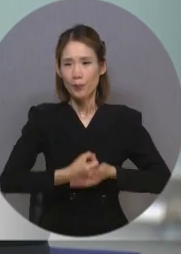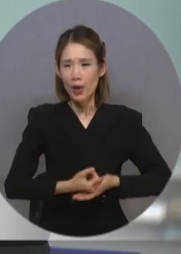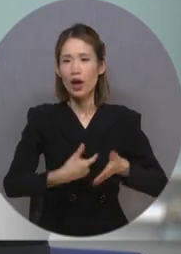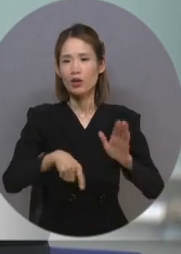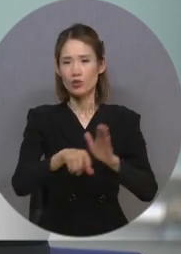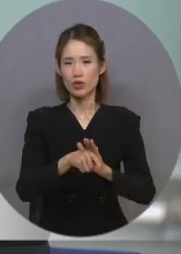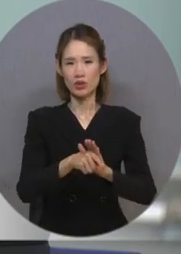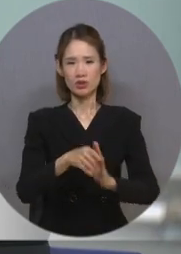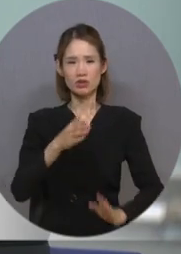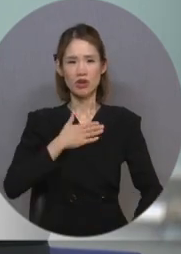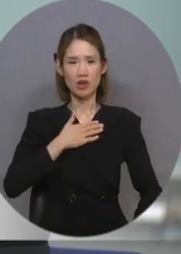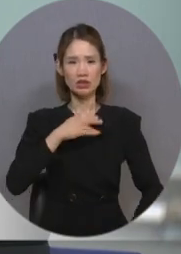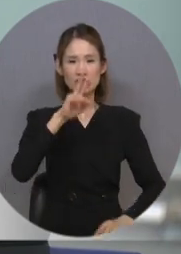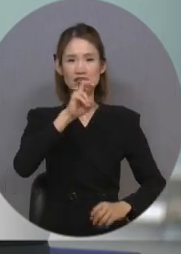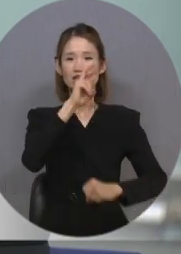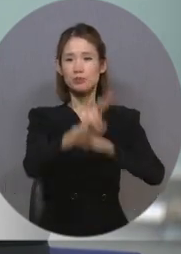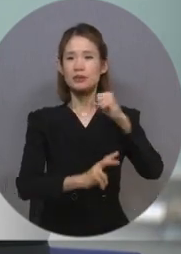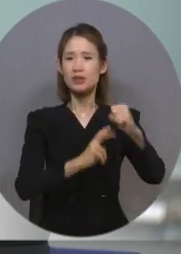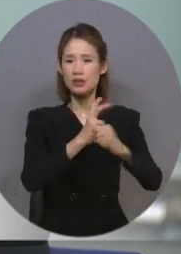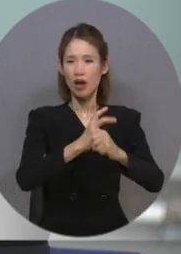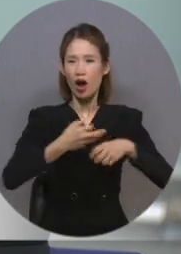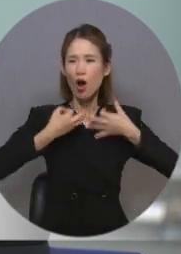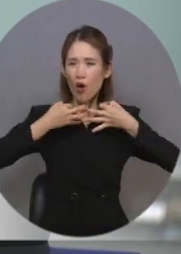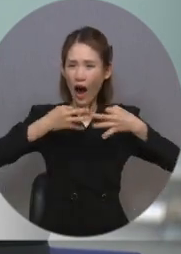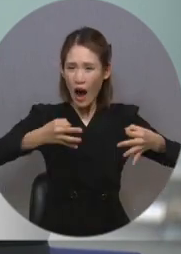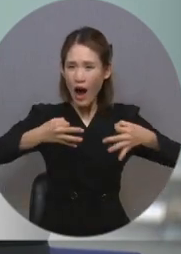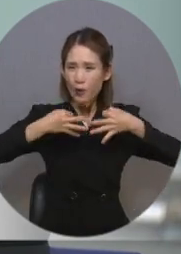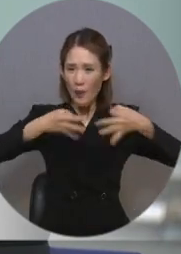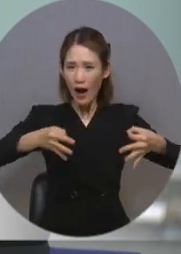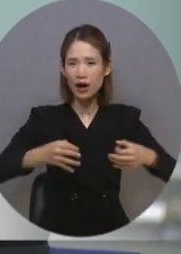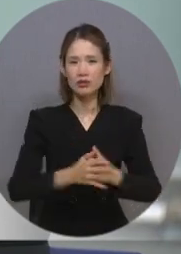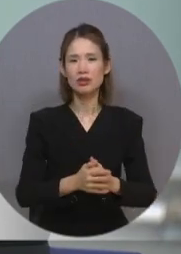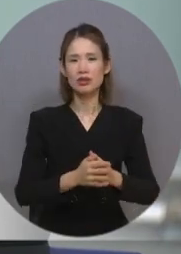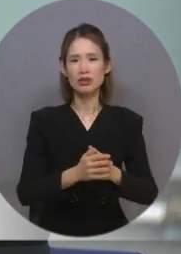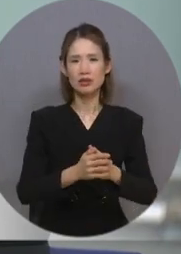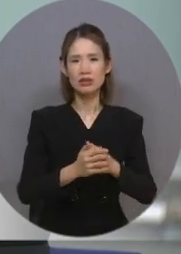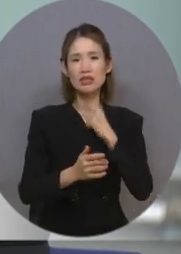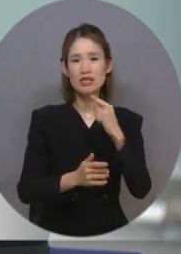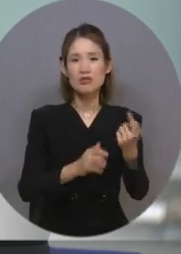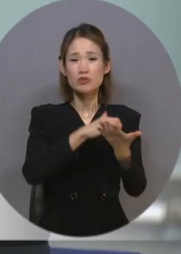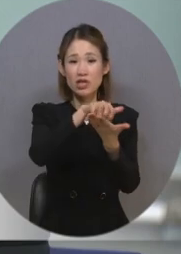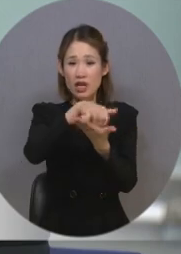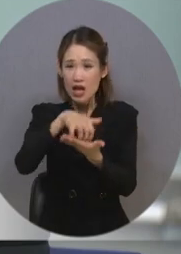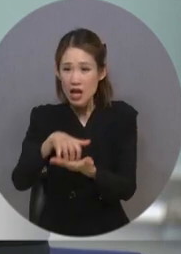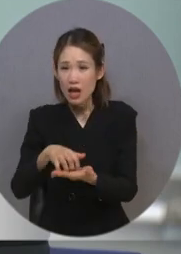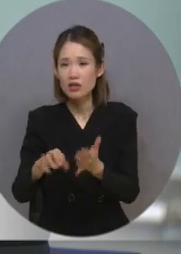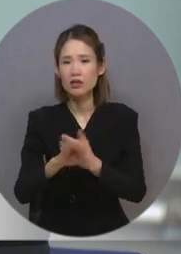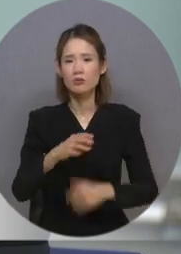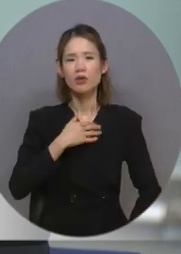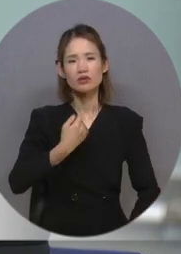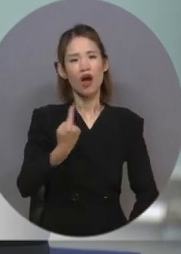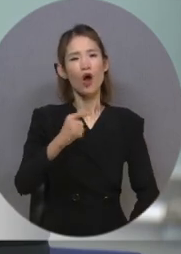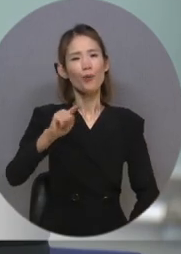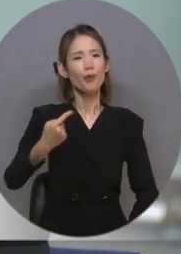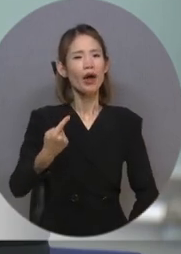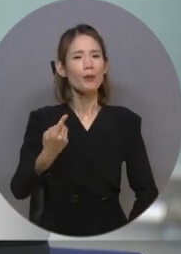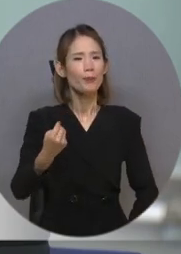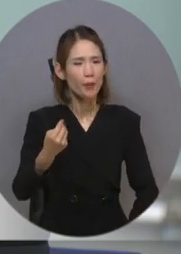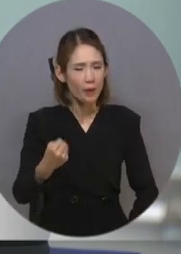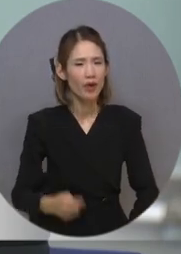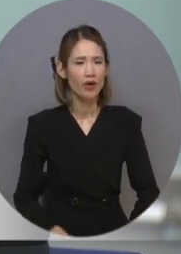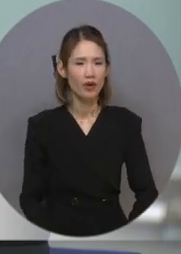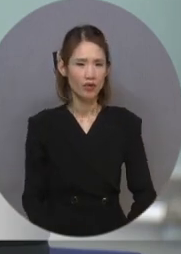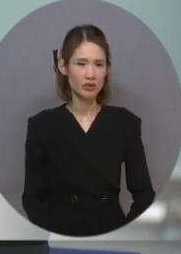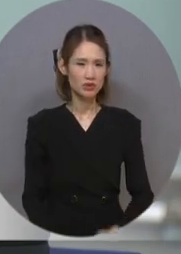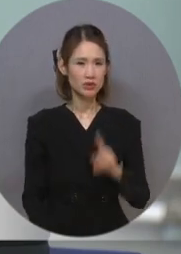보장받기 위해서 저희는 22년을 외쳤으면 1분 단위로 계산하면 1100 몇 분이 되더라고요. 이